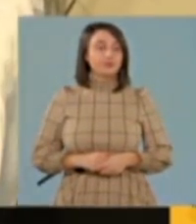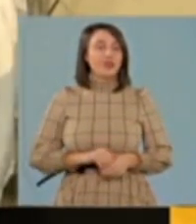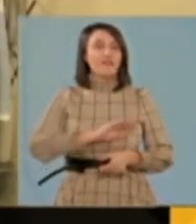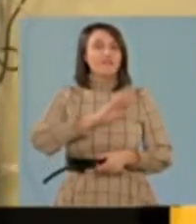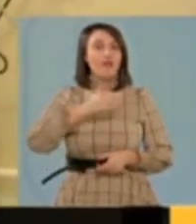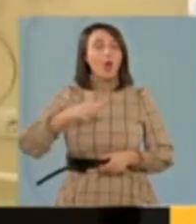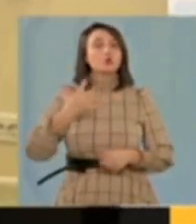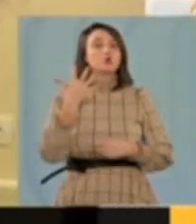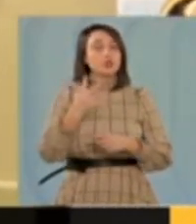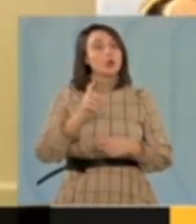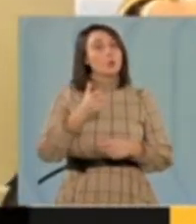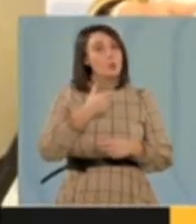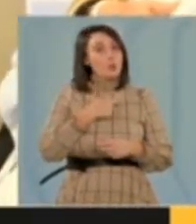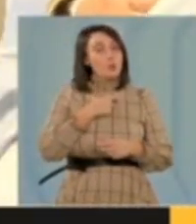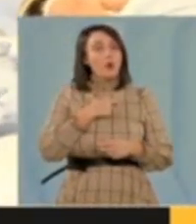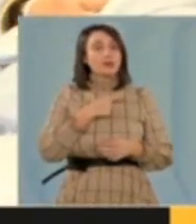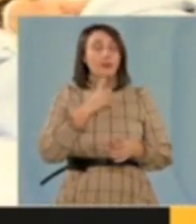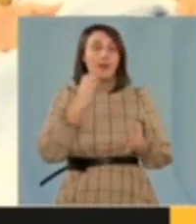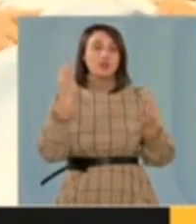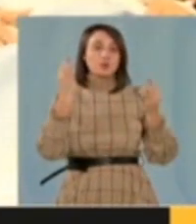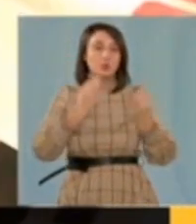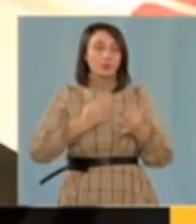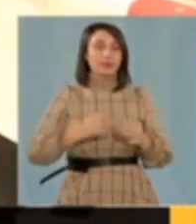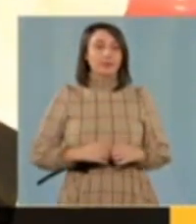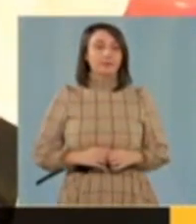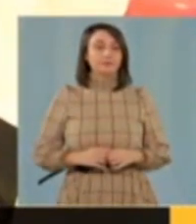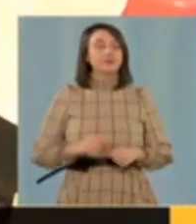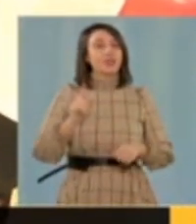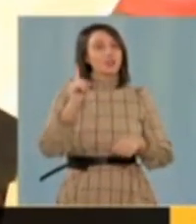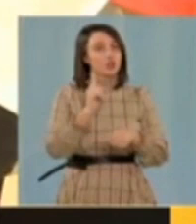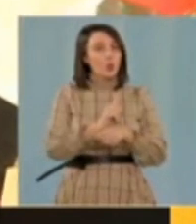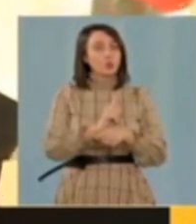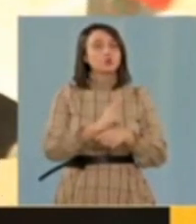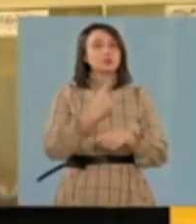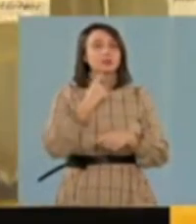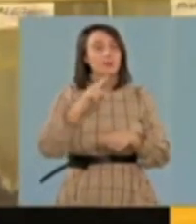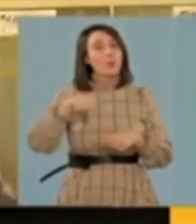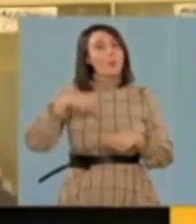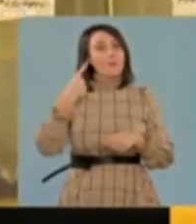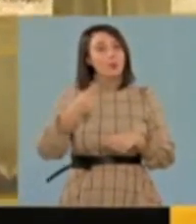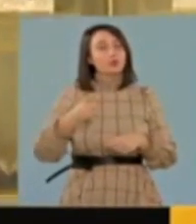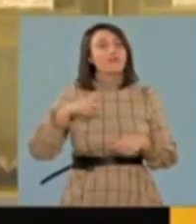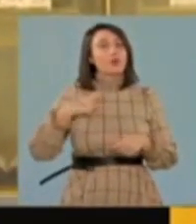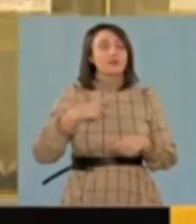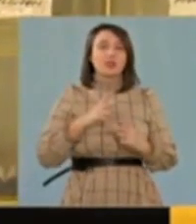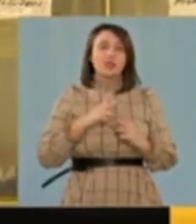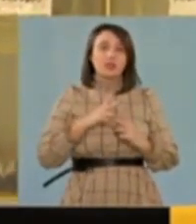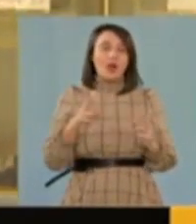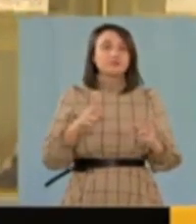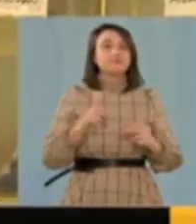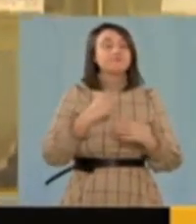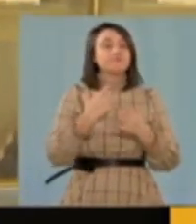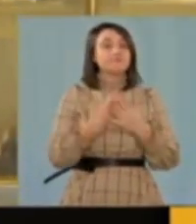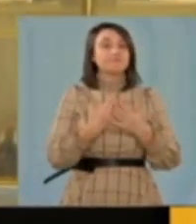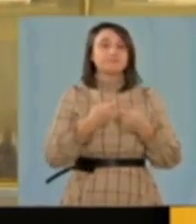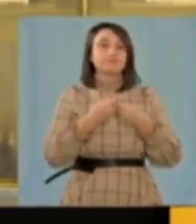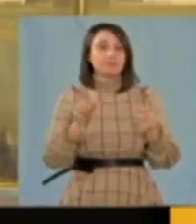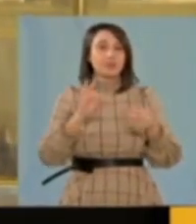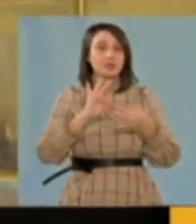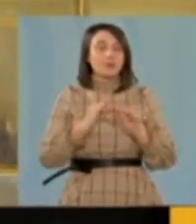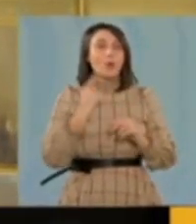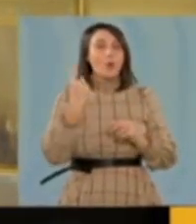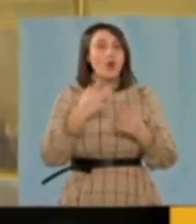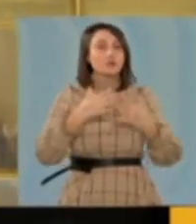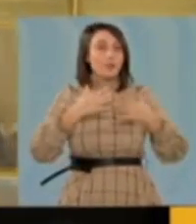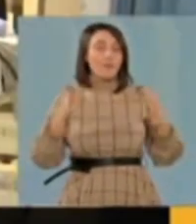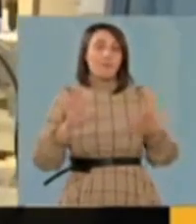Valul al cincelea foarte probabil că va fi mai scurt, dar totuși săptămânile care urmează cred că vor fi complicate pentru tot ceea ce înseamnă orașe